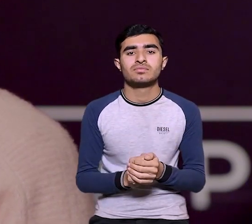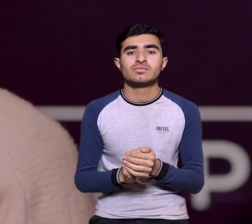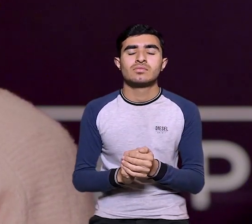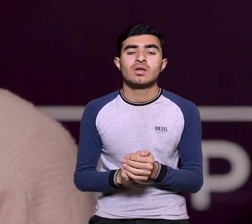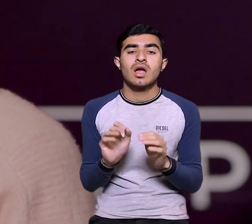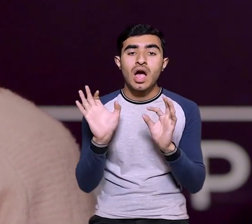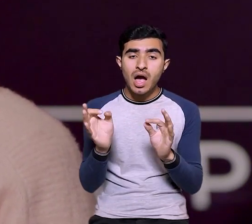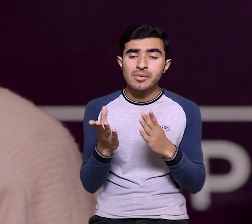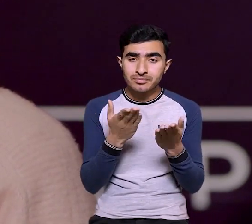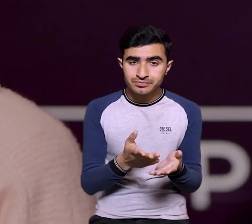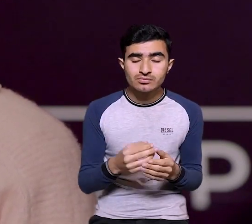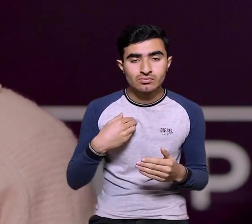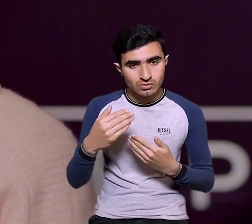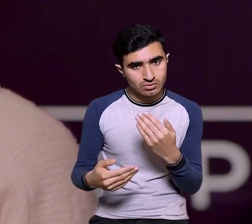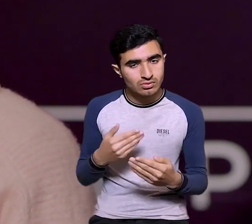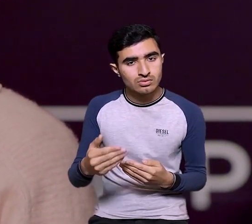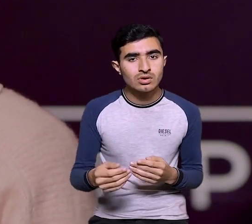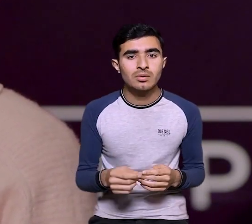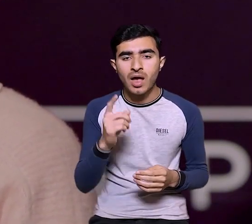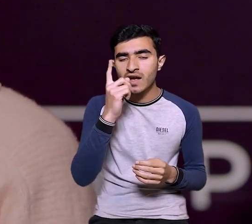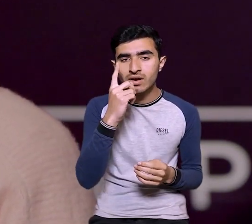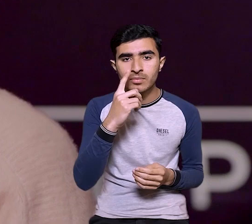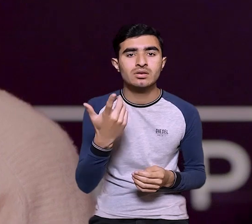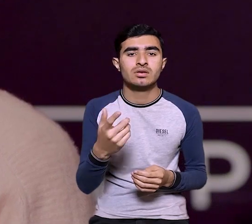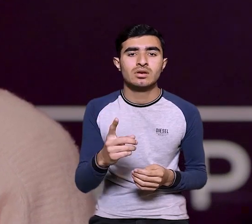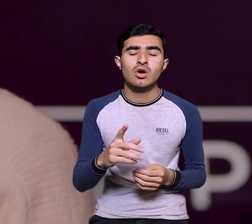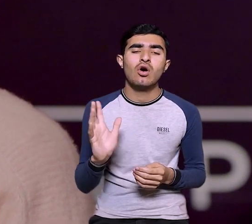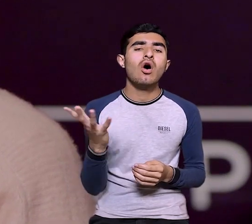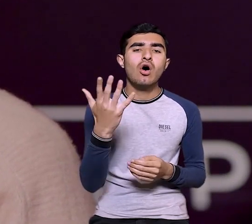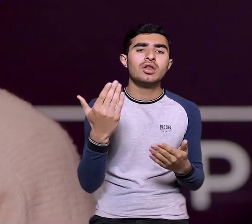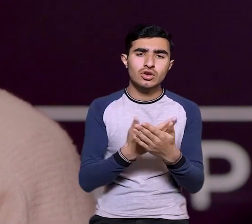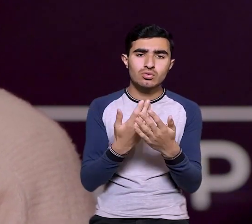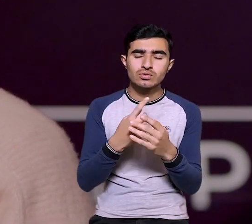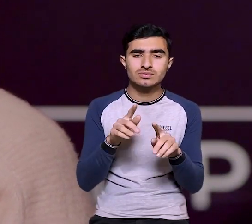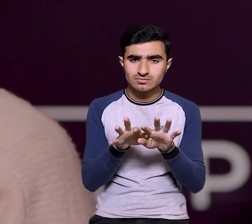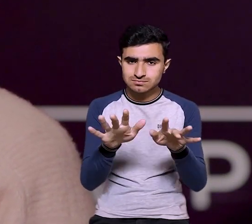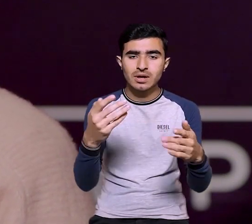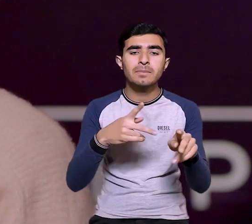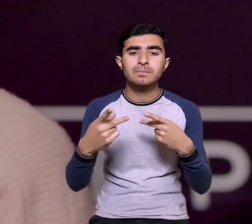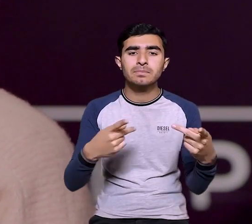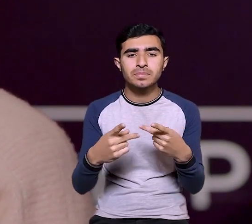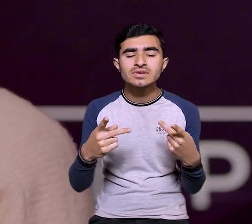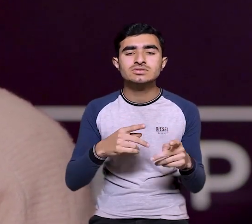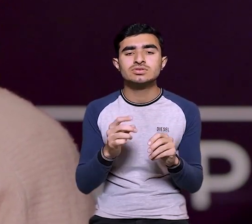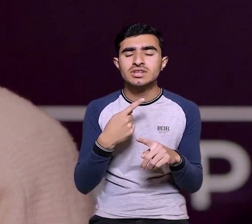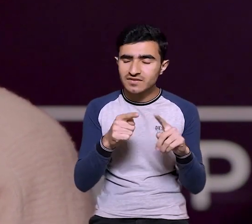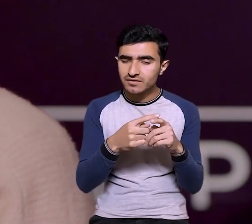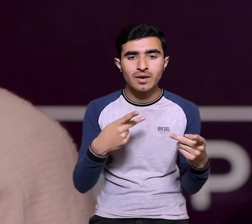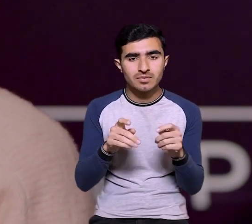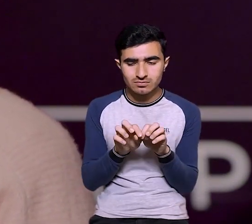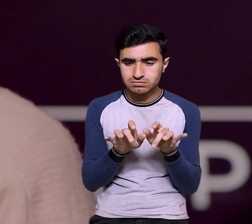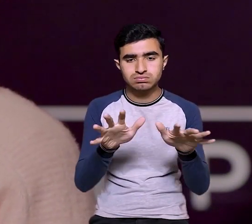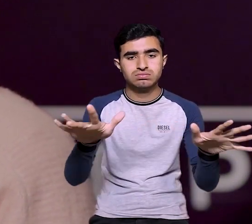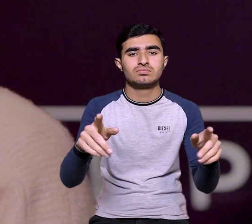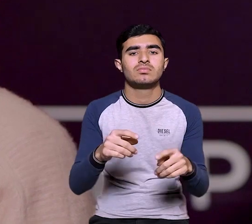को और डाइवर्सिफाई करें इनटू फर्दर ग्रुप्स ऑफ बिजनेसेस जिसमें